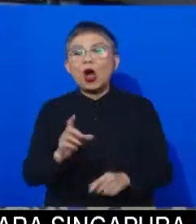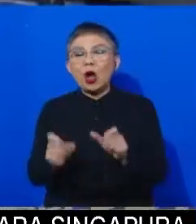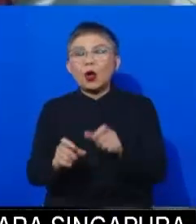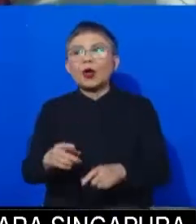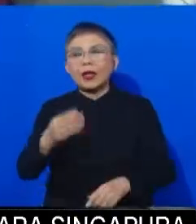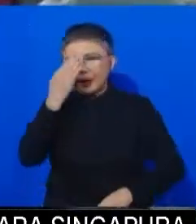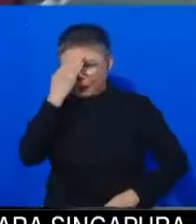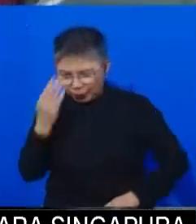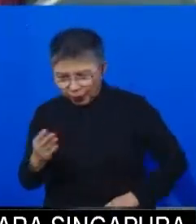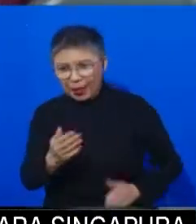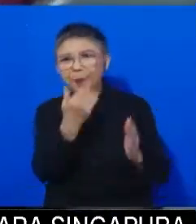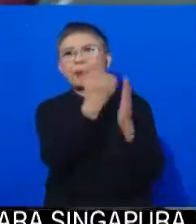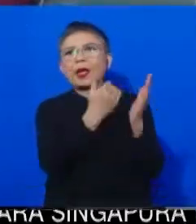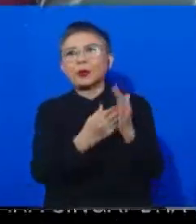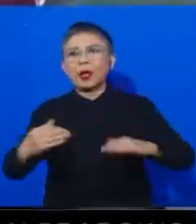lalu lintas.